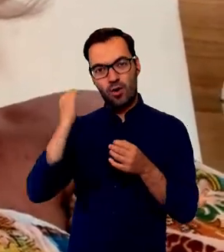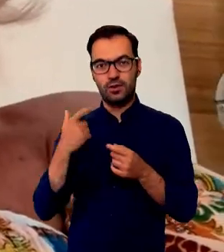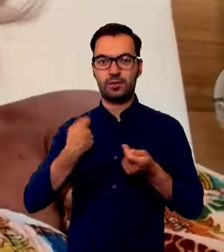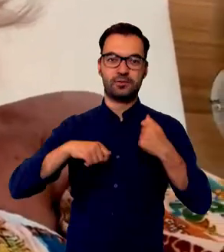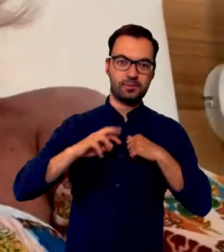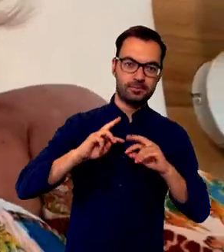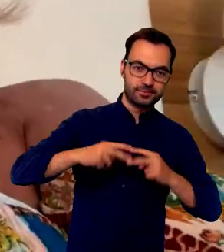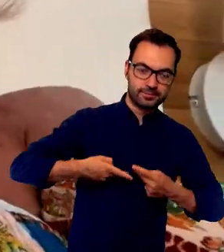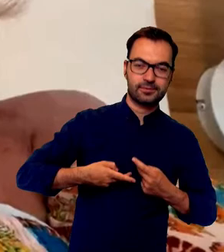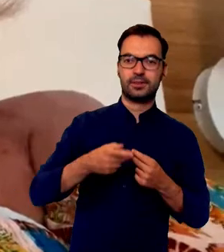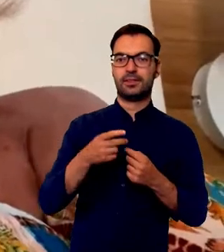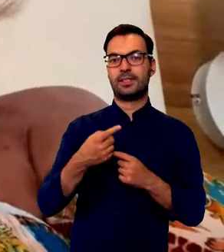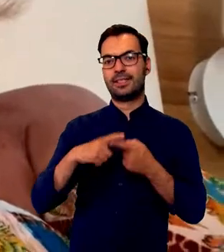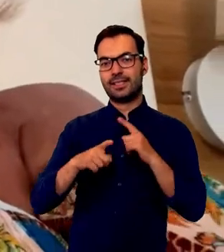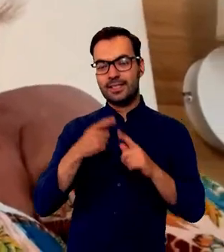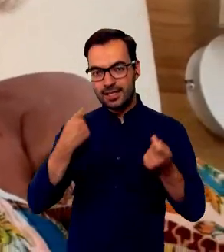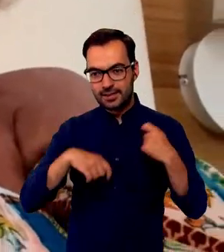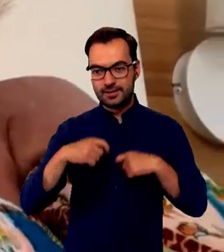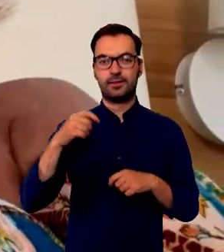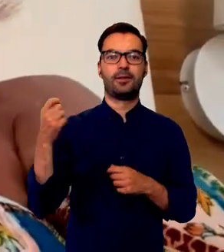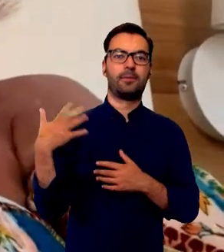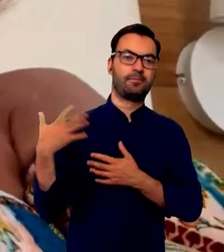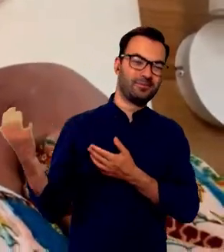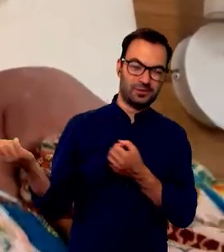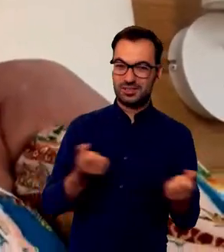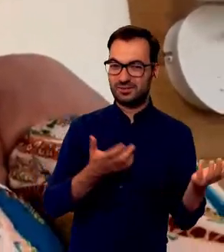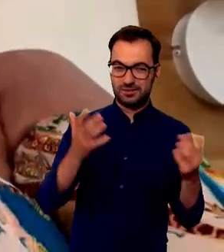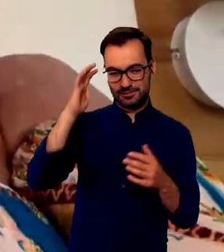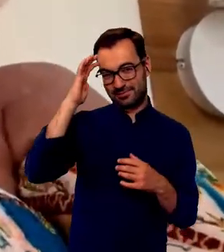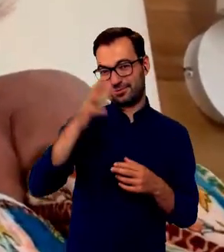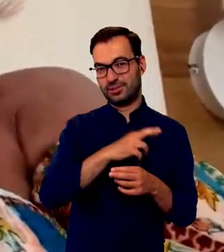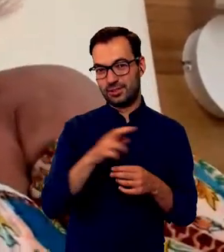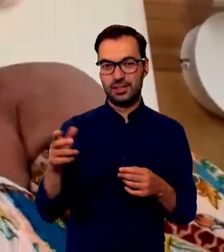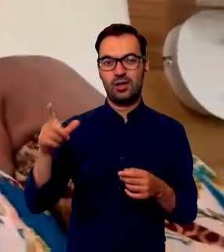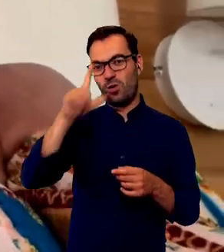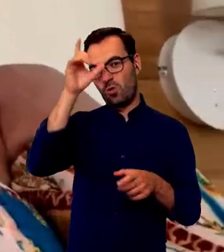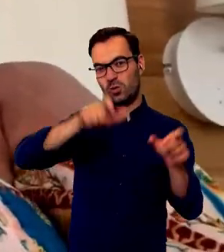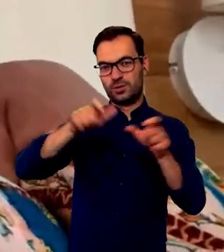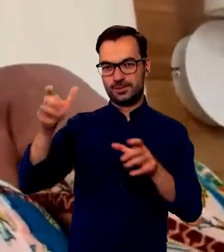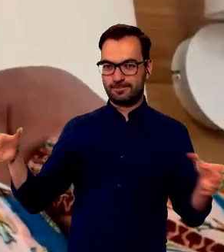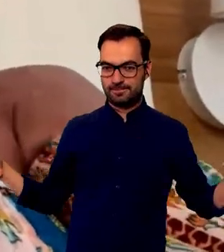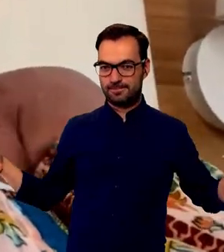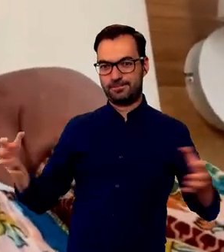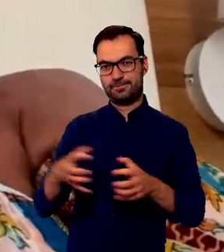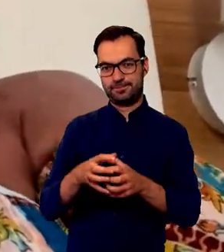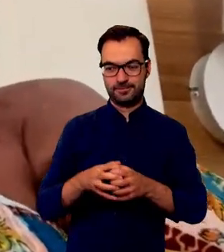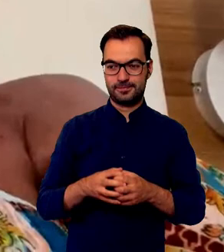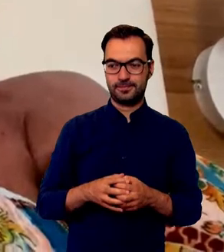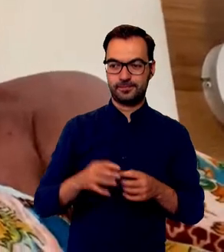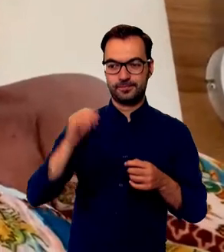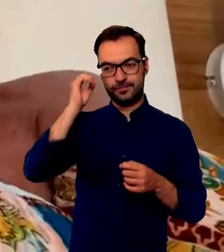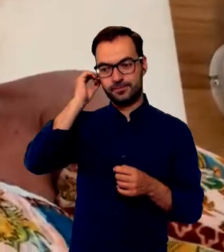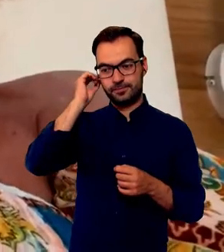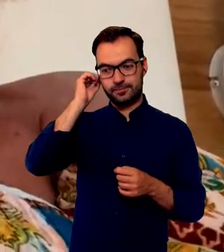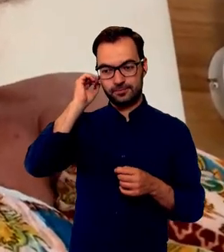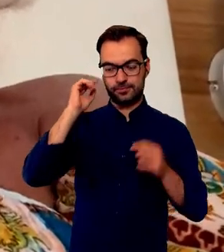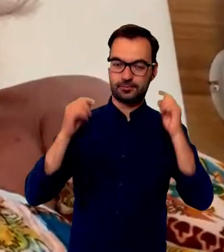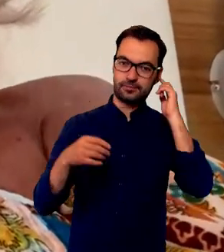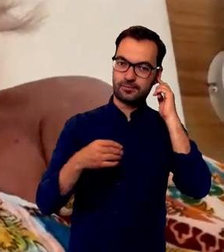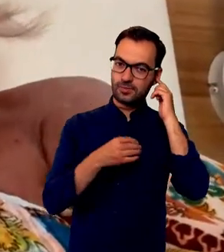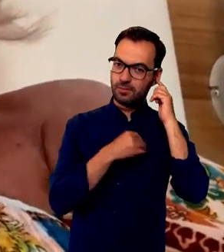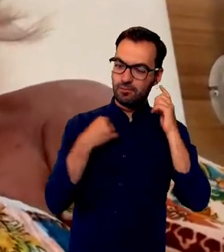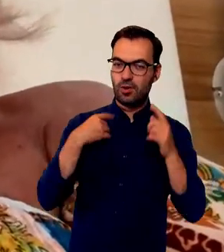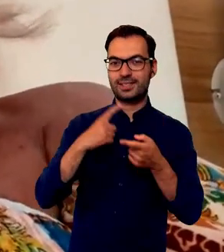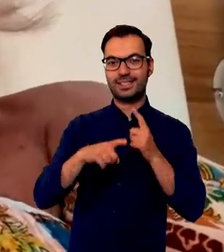przebieranki, stylizacje. Przywozimy ze sobą kilkadziesiąt rzeczy, przywozimy sztab ludzi, przyjeżdżają z nami styliści z